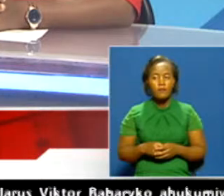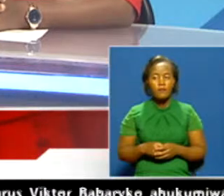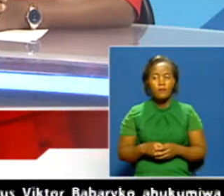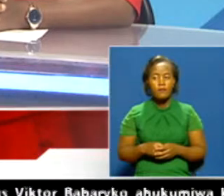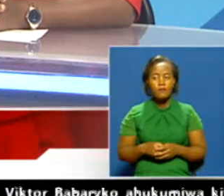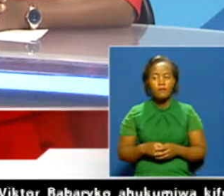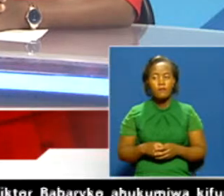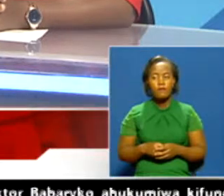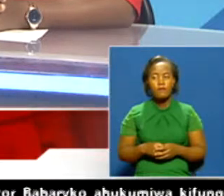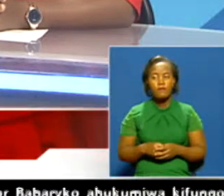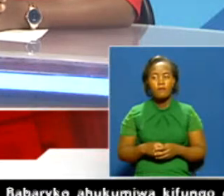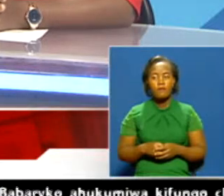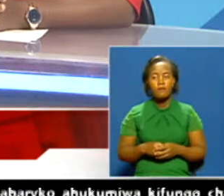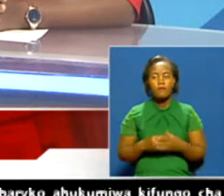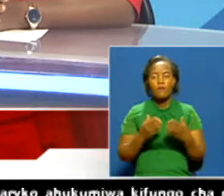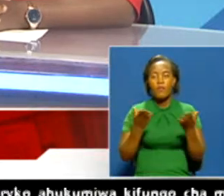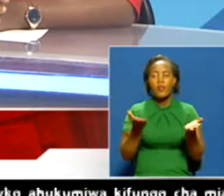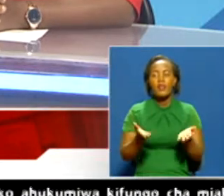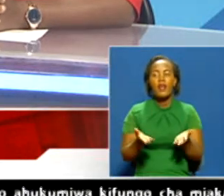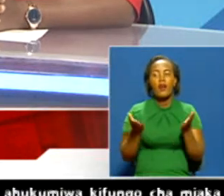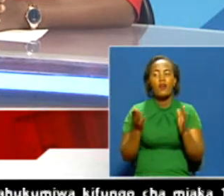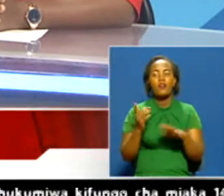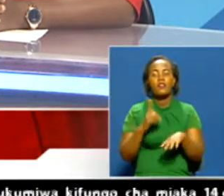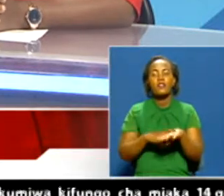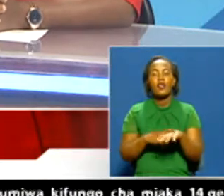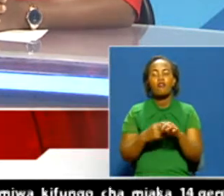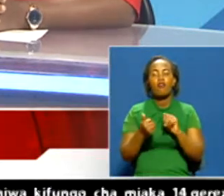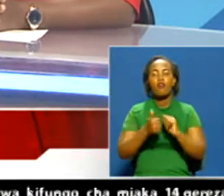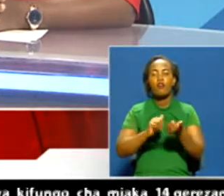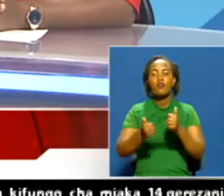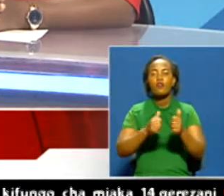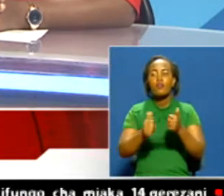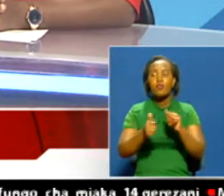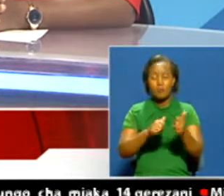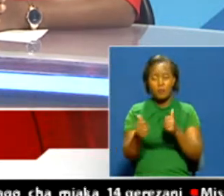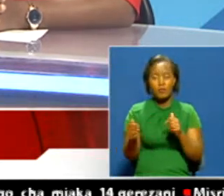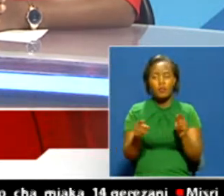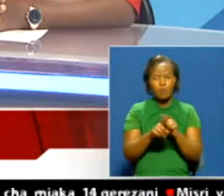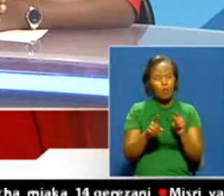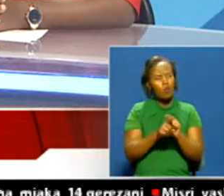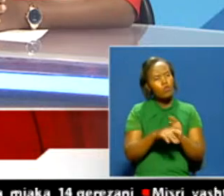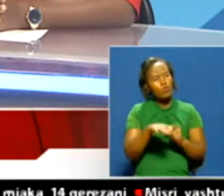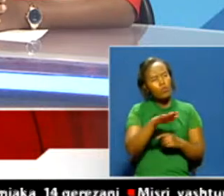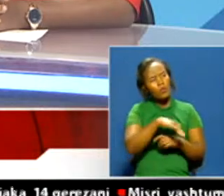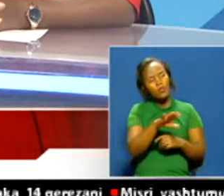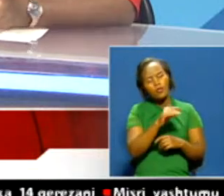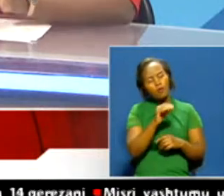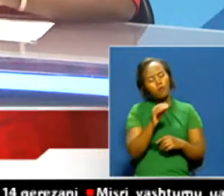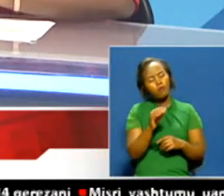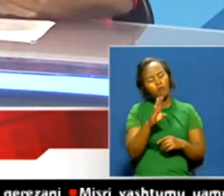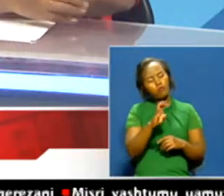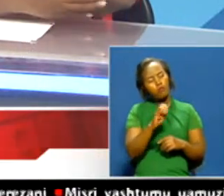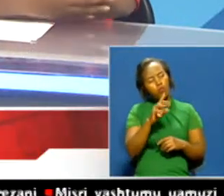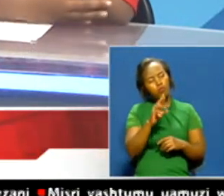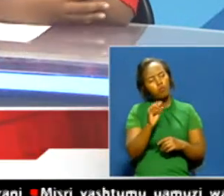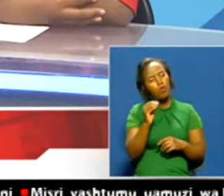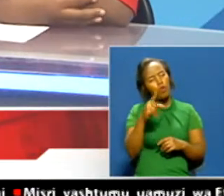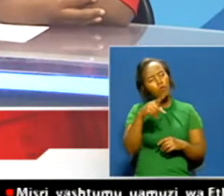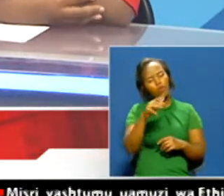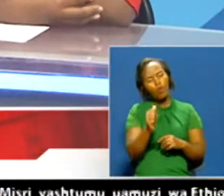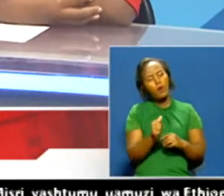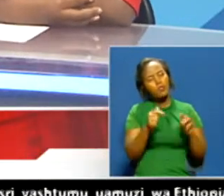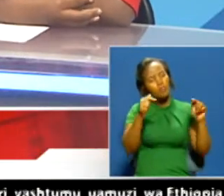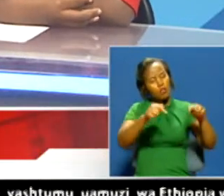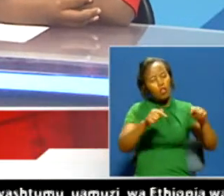Haya, sasa naona ni wakati wa spoti. Unajua bara Europa leo wana